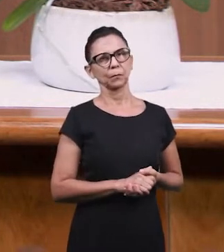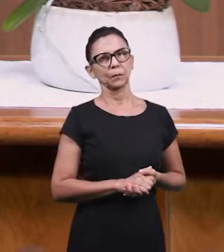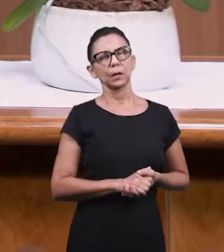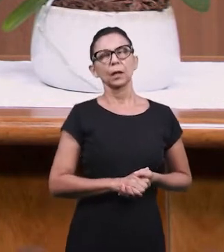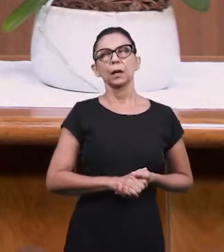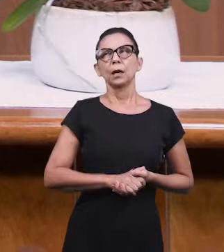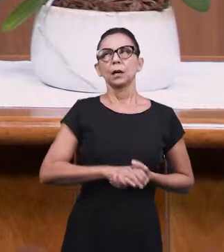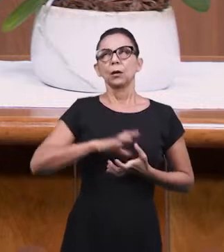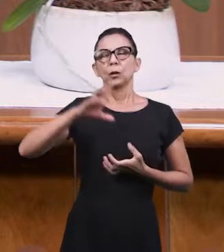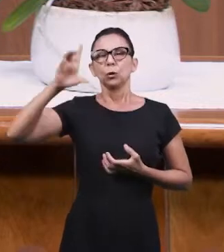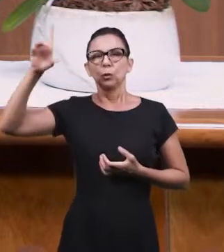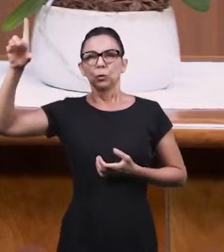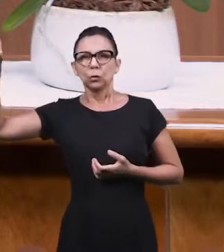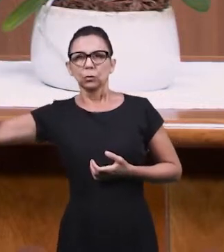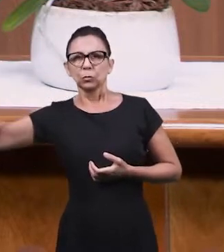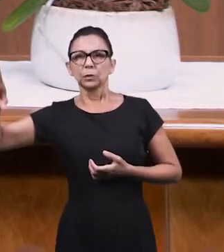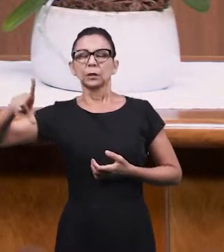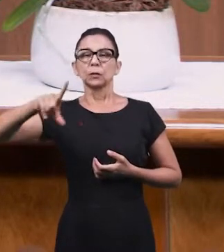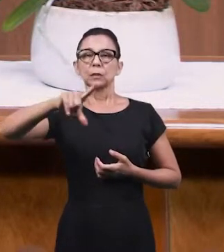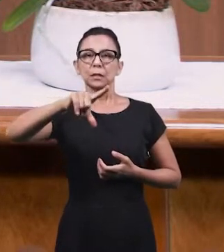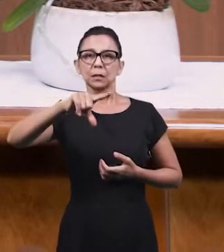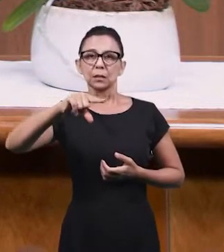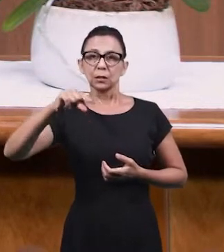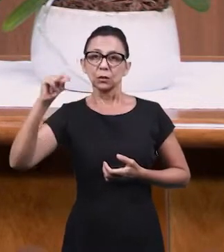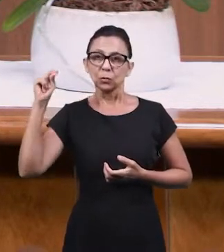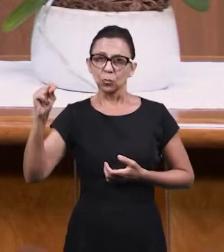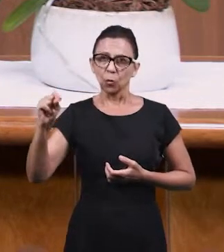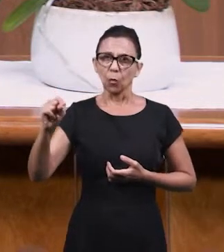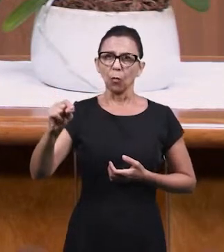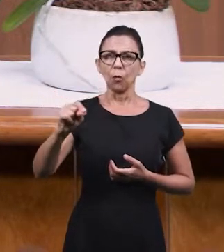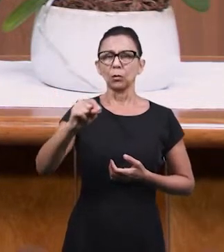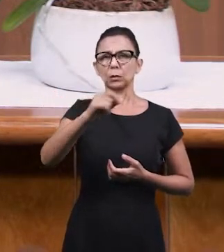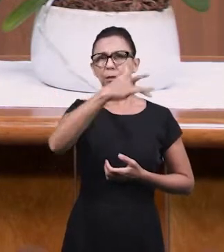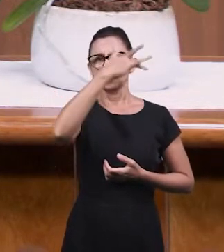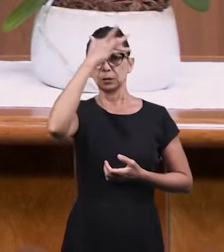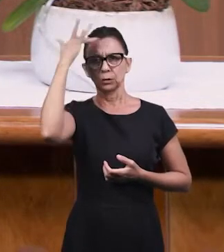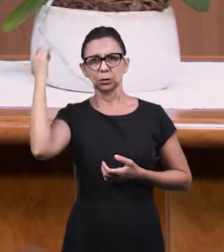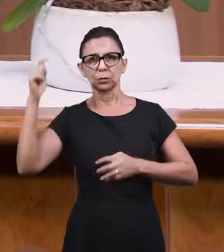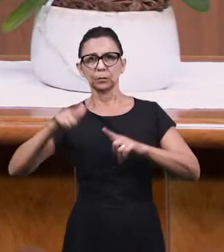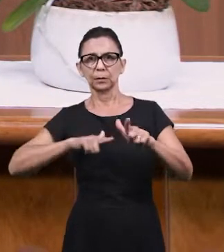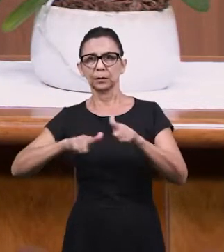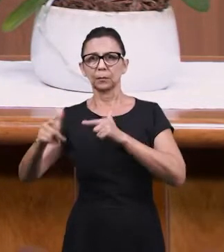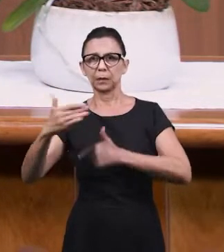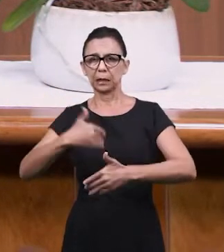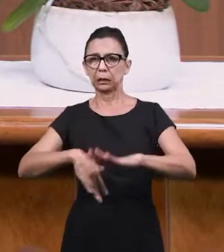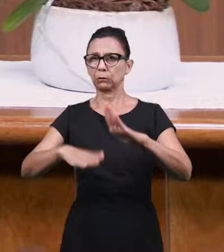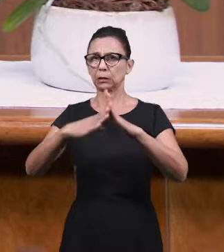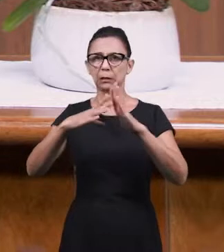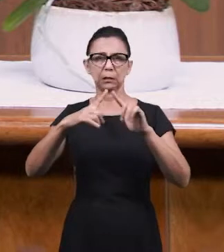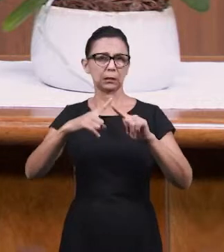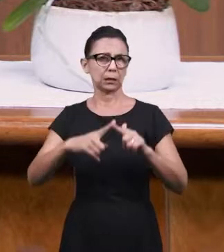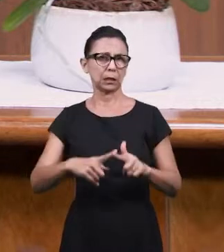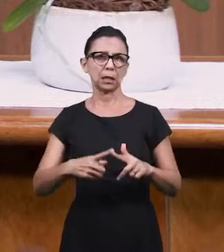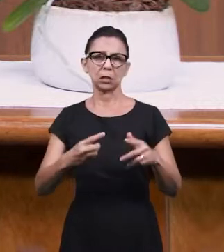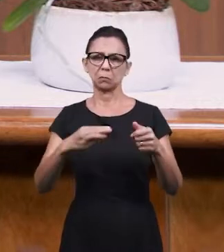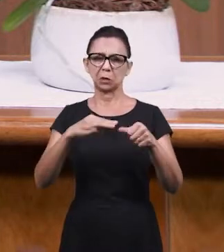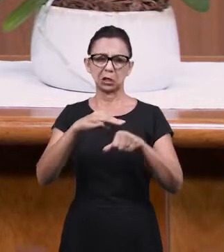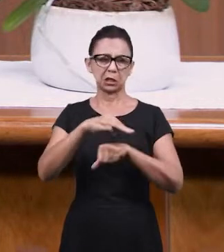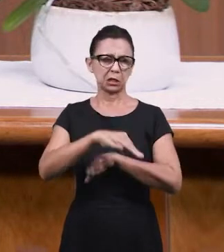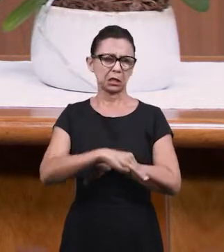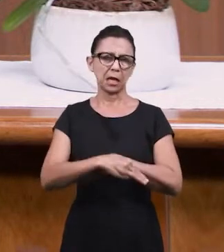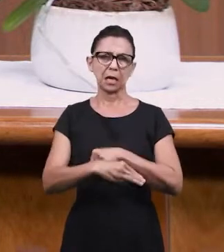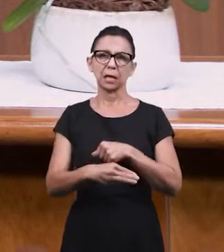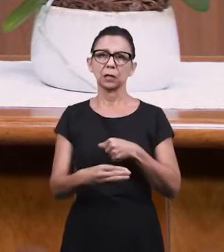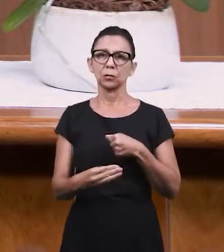que Dieu a mis de côté, qui a été appelé par le Seigneur, soit dans l'Église, dans le ministère,